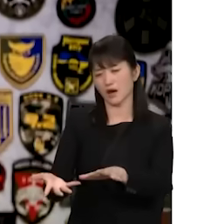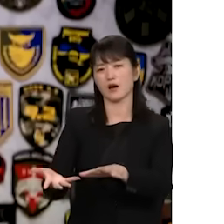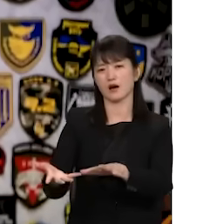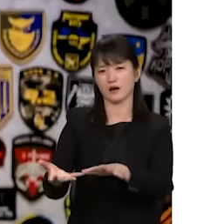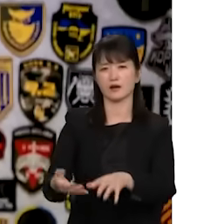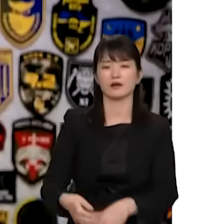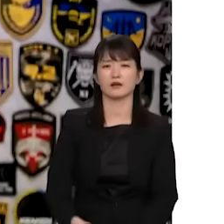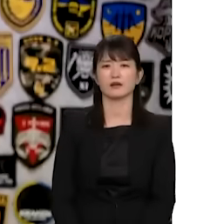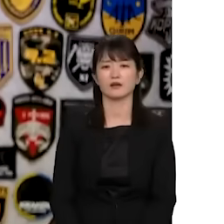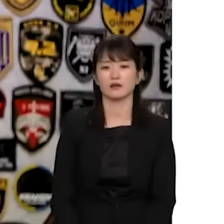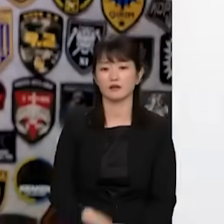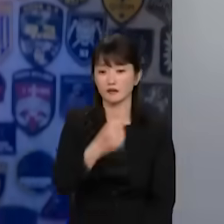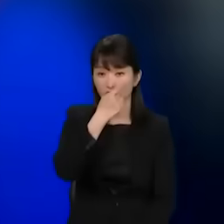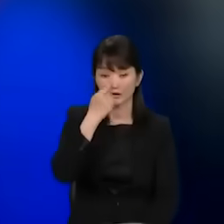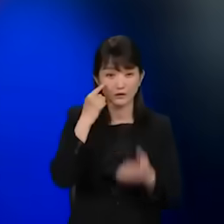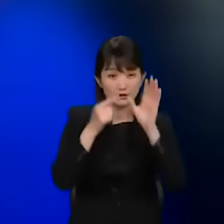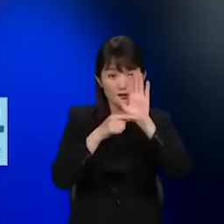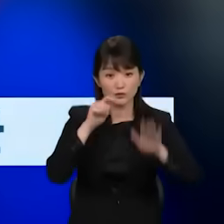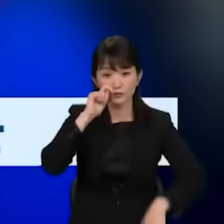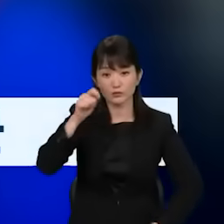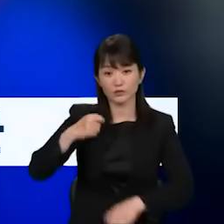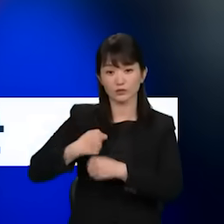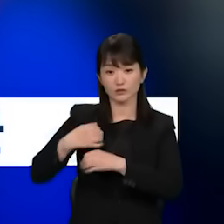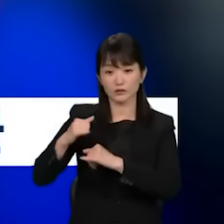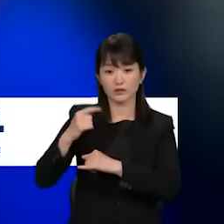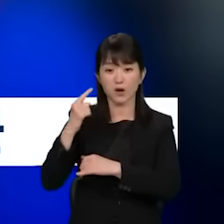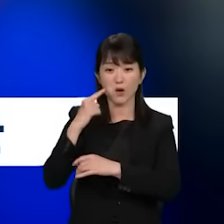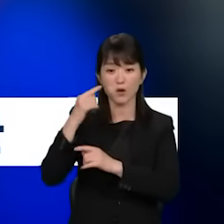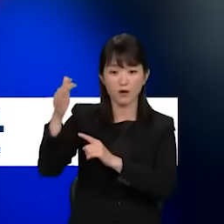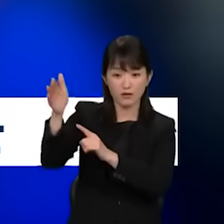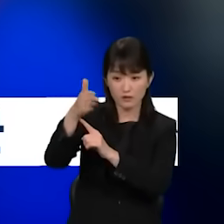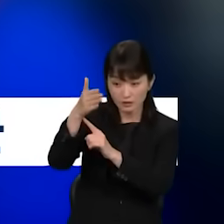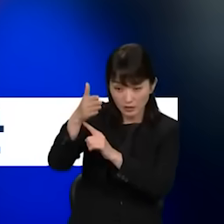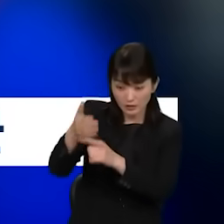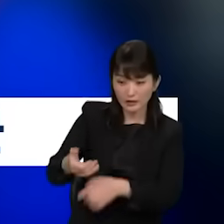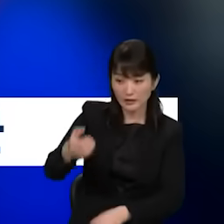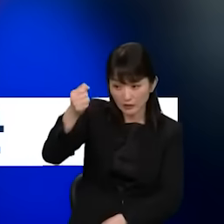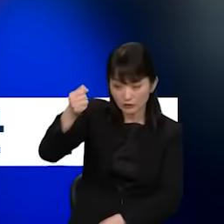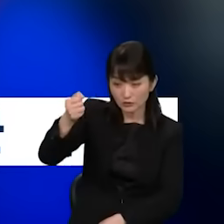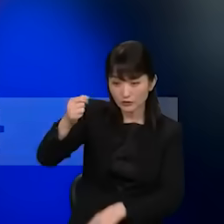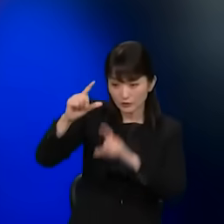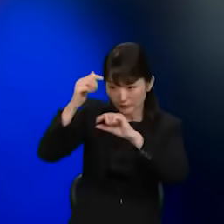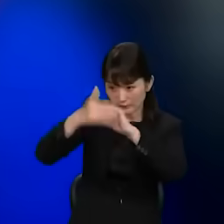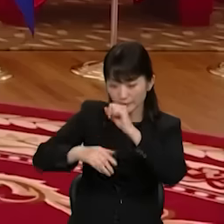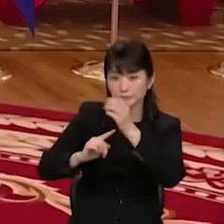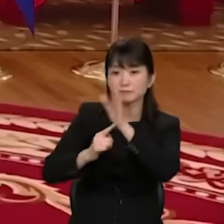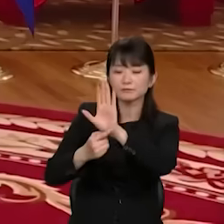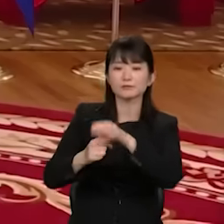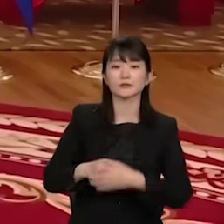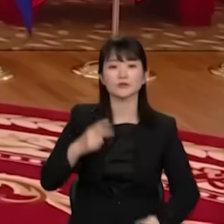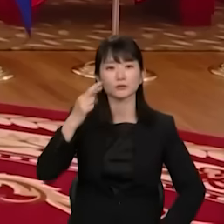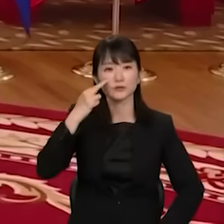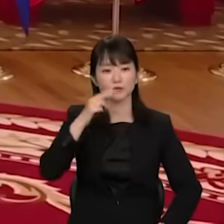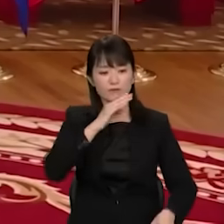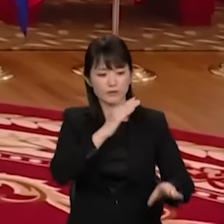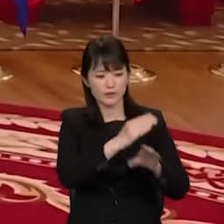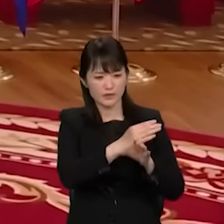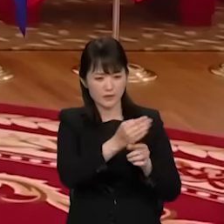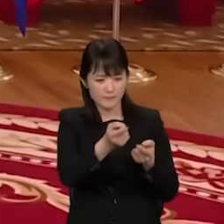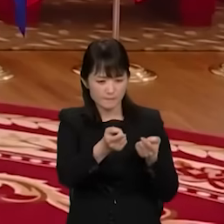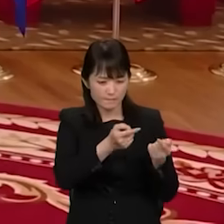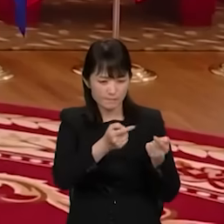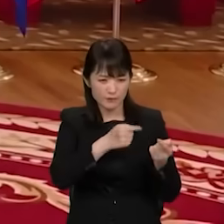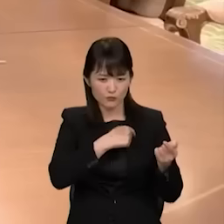나왔습니다. 증거로 우크라이나군이 인공기를 들고 있는 사진이 공개됐습니다. 미국은 북한을 통제하기 위한